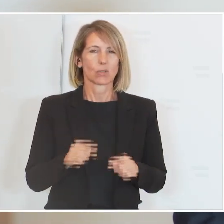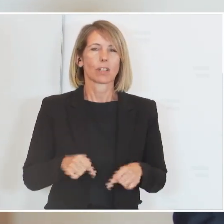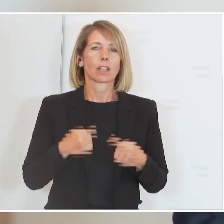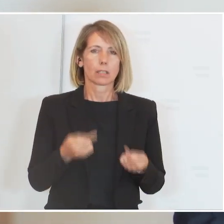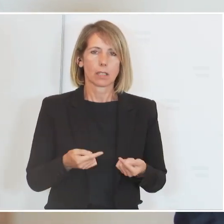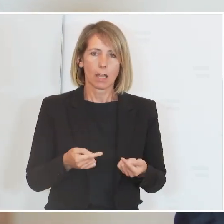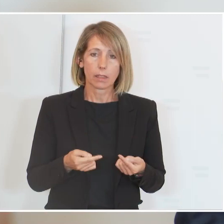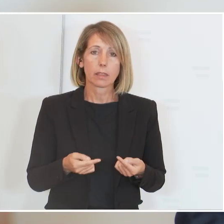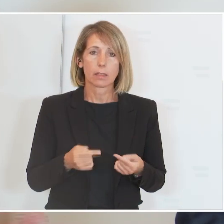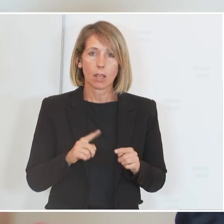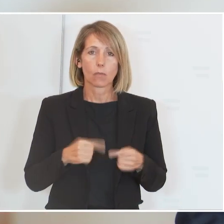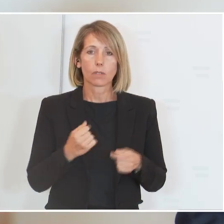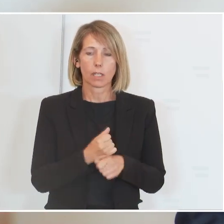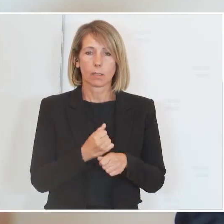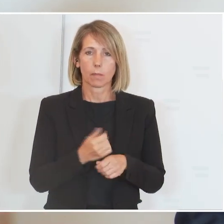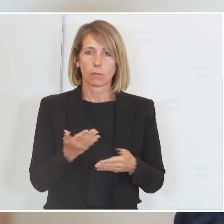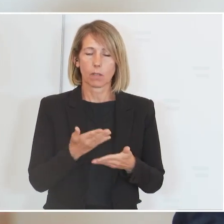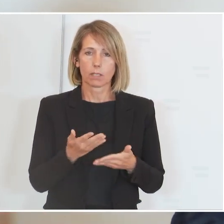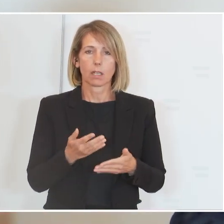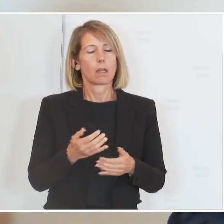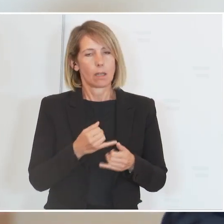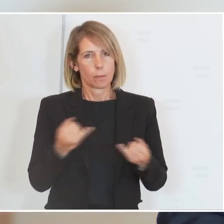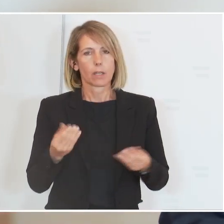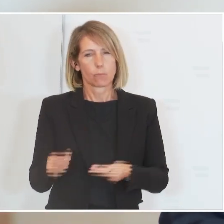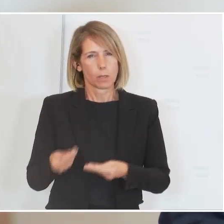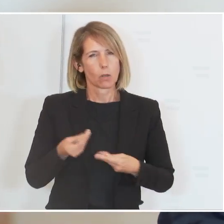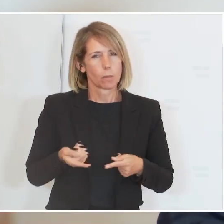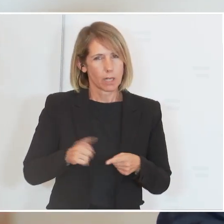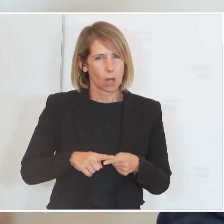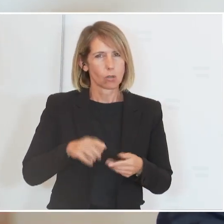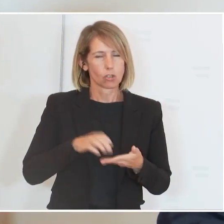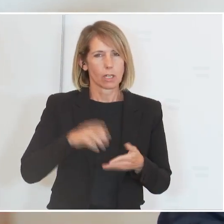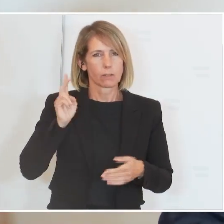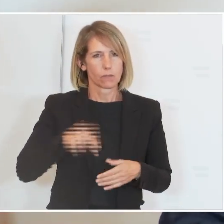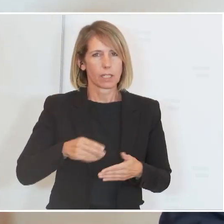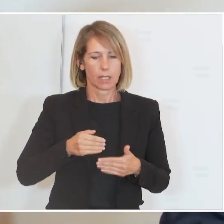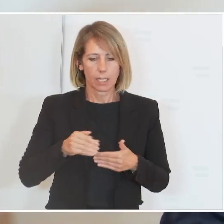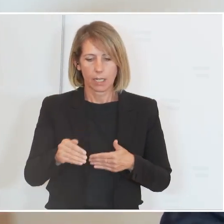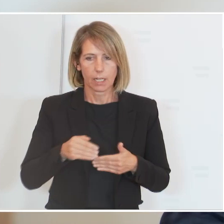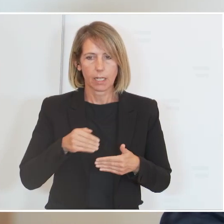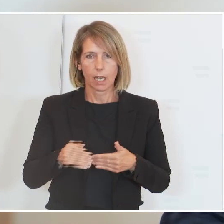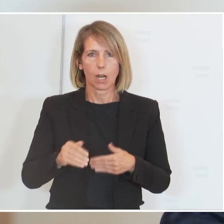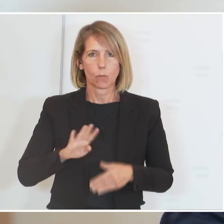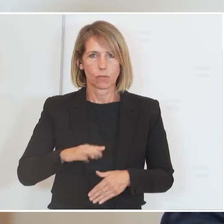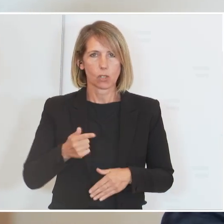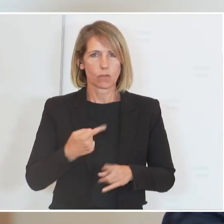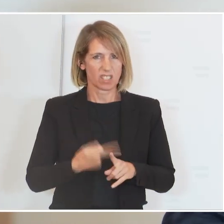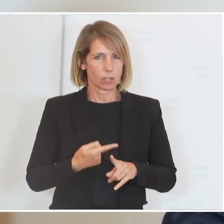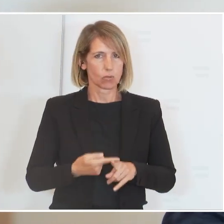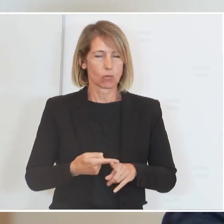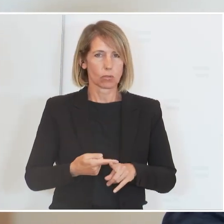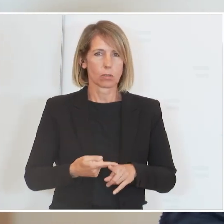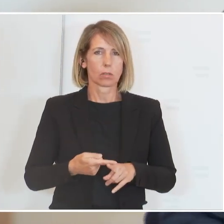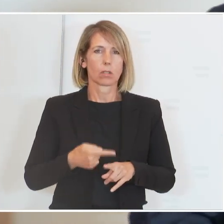in der Dramatik einen Brief erhalten mit einem offiziellen Ansuchen der Stadt Wien, innerhalb von 24 Stunden 2 Milliarden Euro